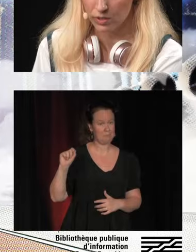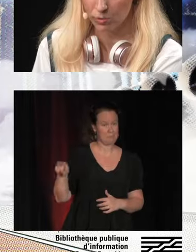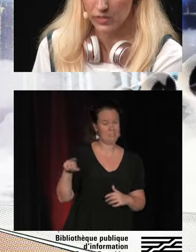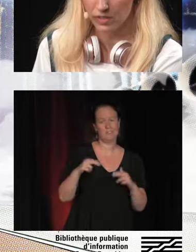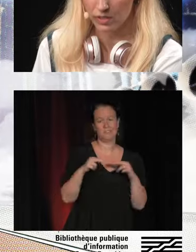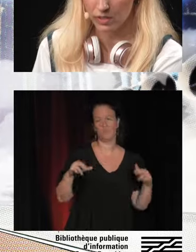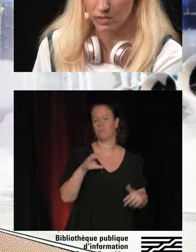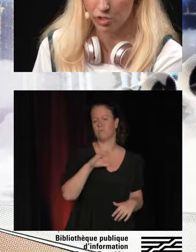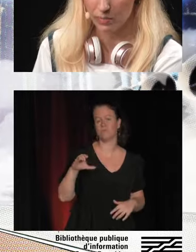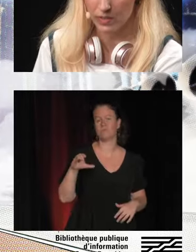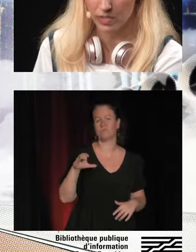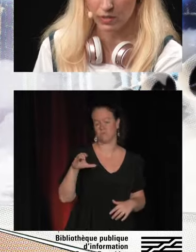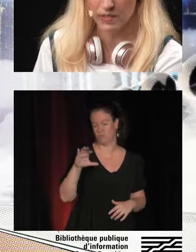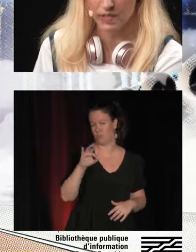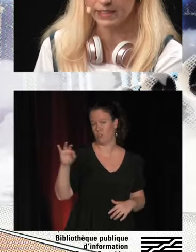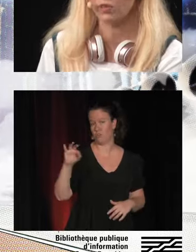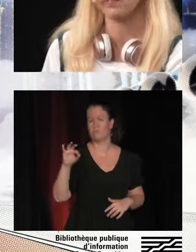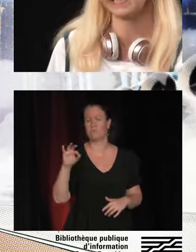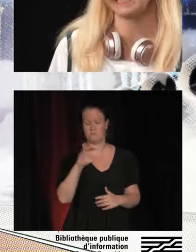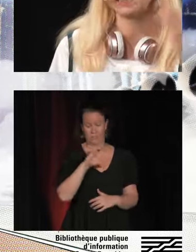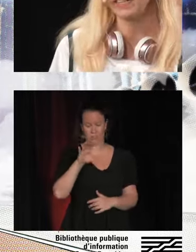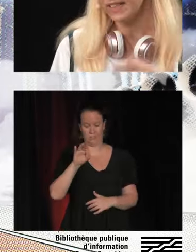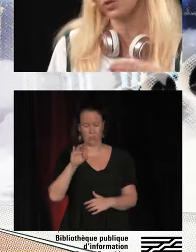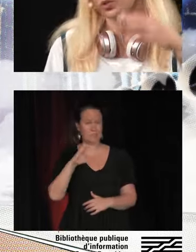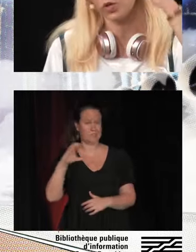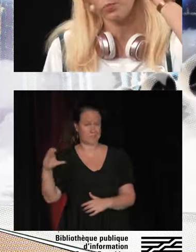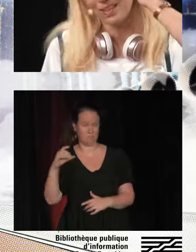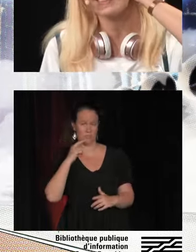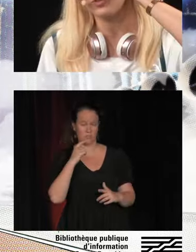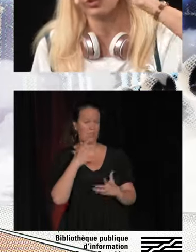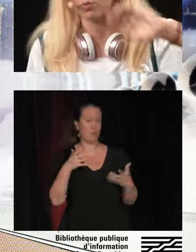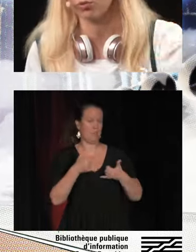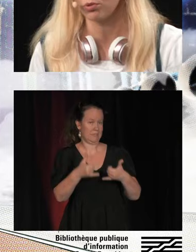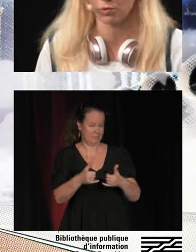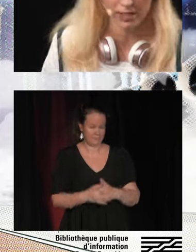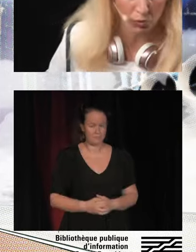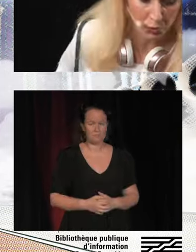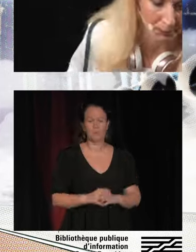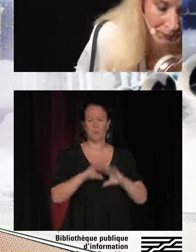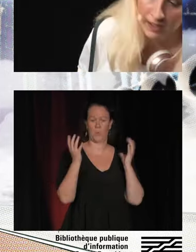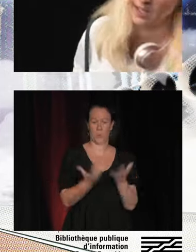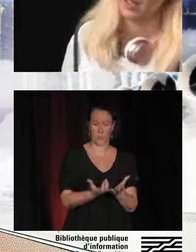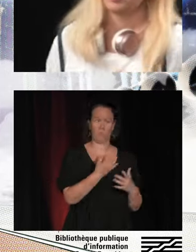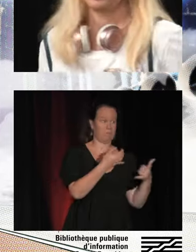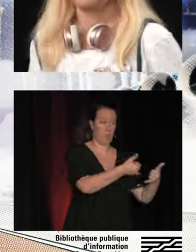qu'on fait là, donc c'est GP 150cc. On va faire les 4 cups du jeu, donc 20